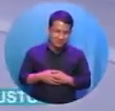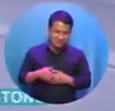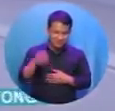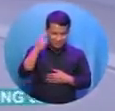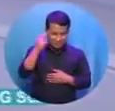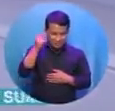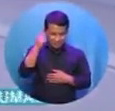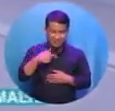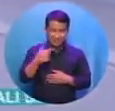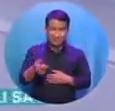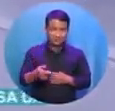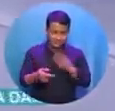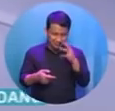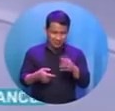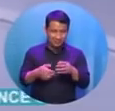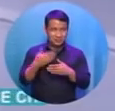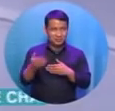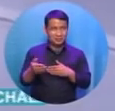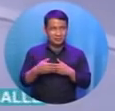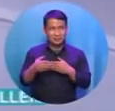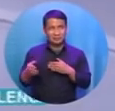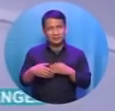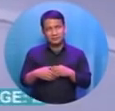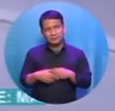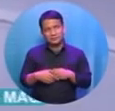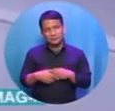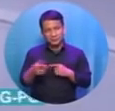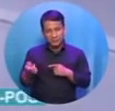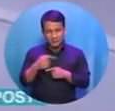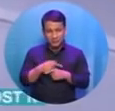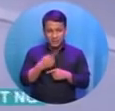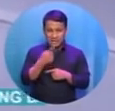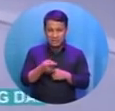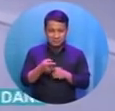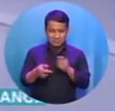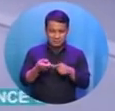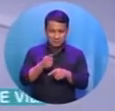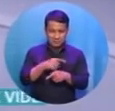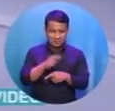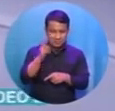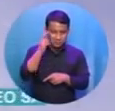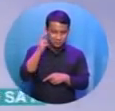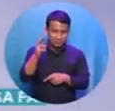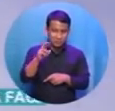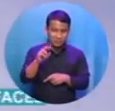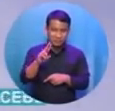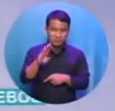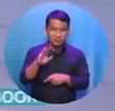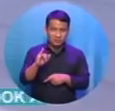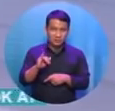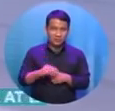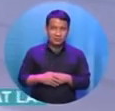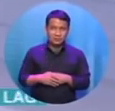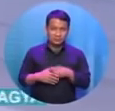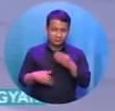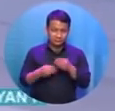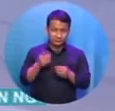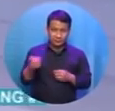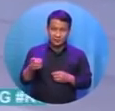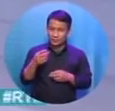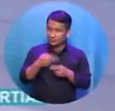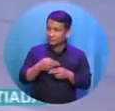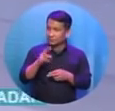amin. Ah, alam na. Alam na niya. Kayo po, hello? Madam, kayo po si Ruby. Siya po si Ma'am